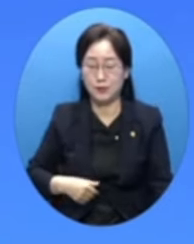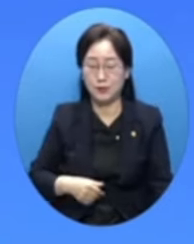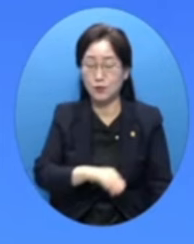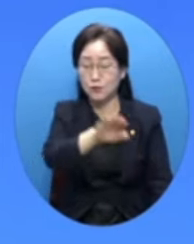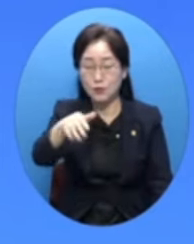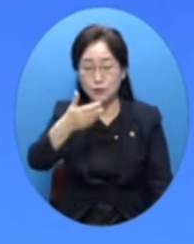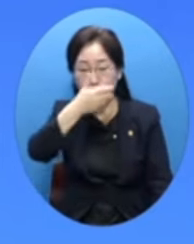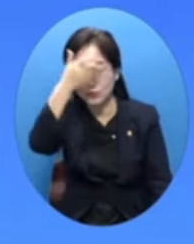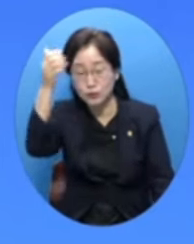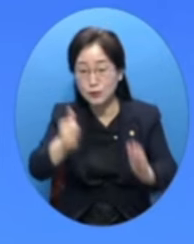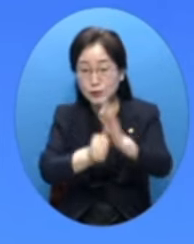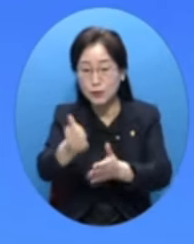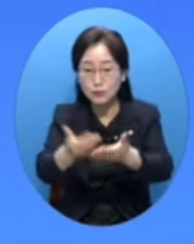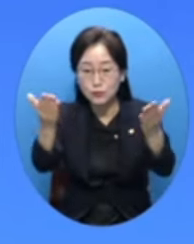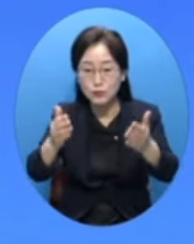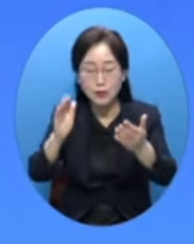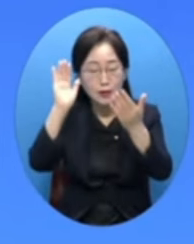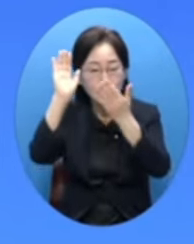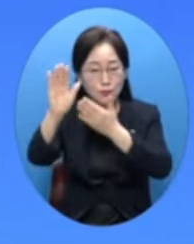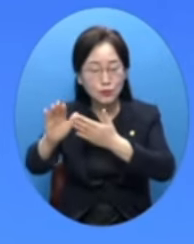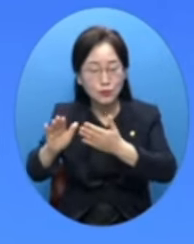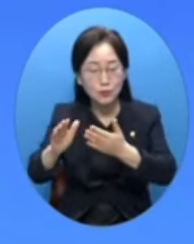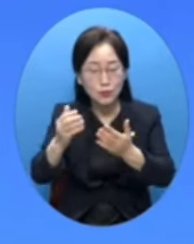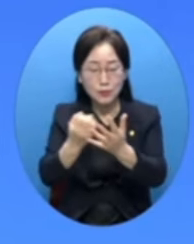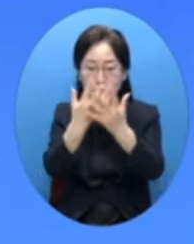희망을 나눠줄 때 이 대한민국의 미래가 있는 것입니다.